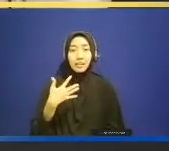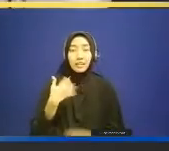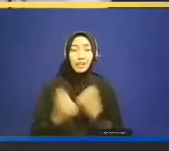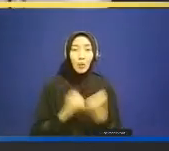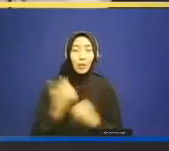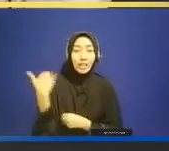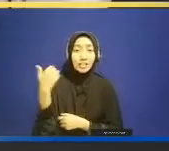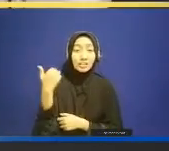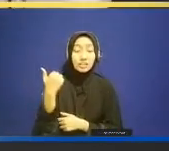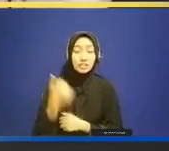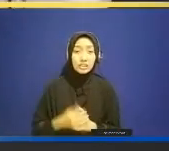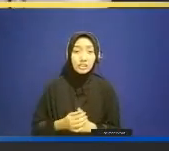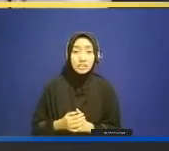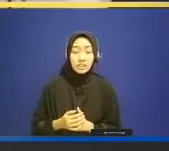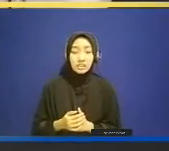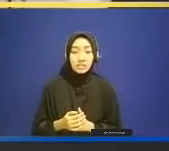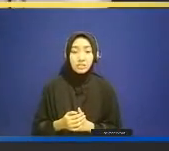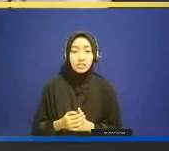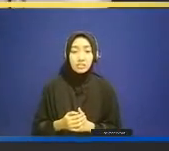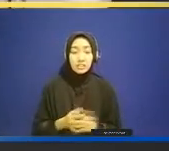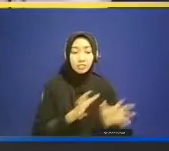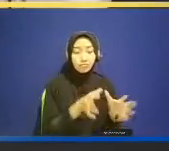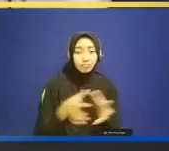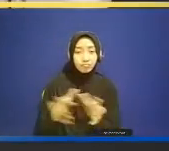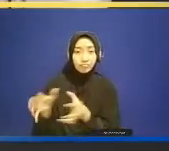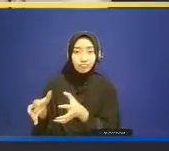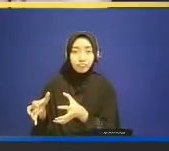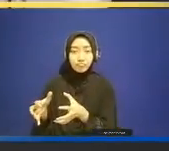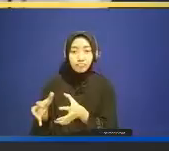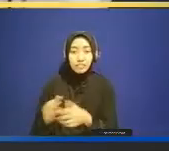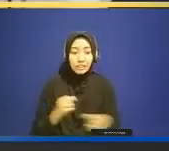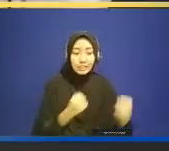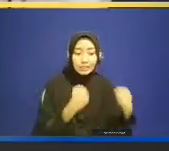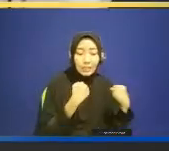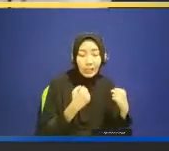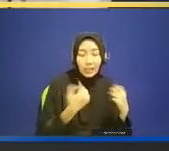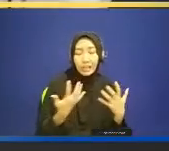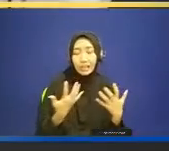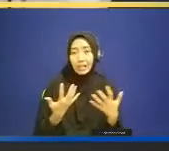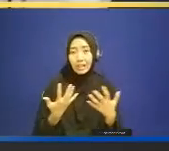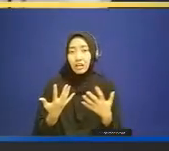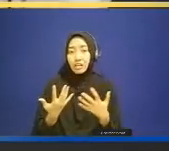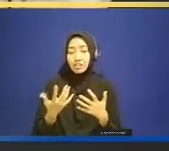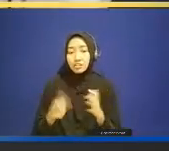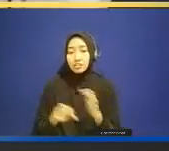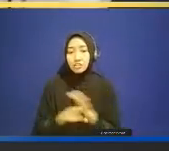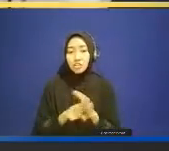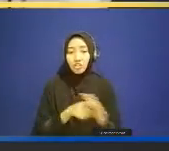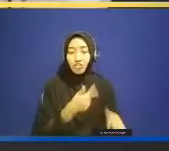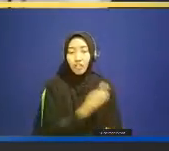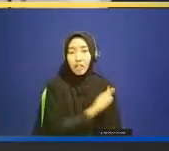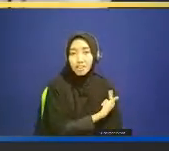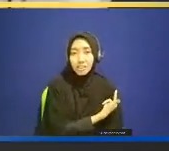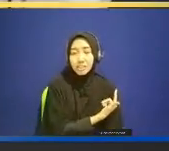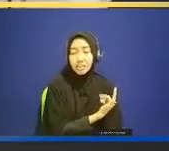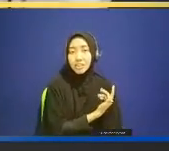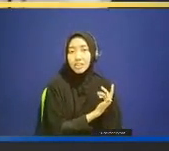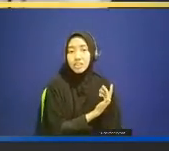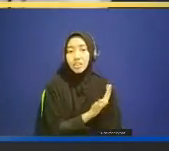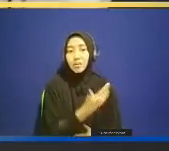dilakukan ketika tentu Hai melalui beberapa bidang ya begitu di sisi kesehatan antara lain melalui vaksinasi